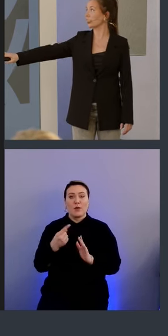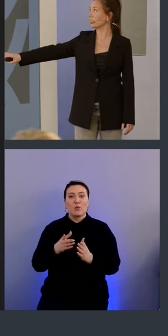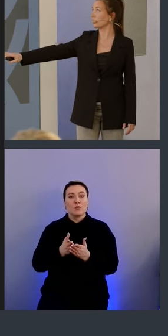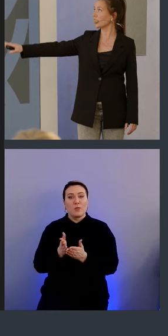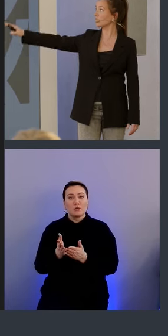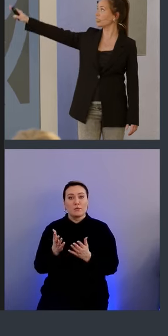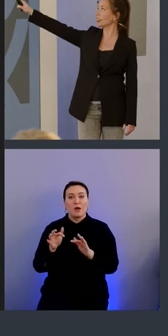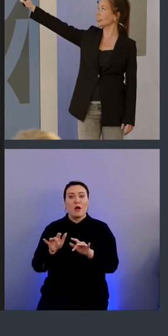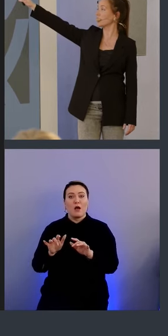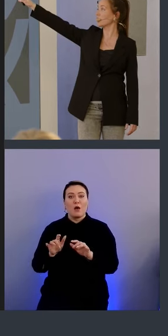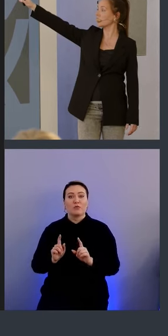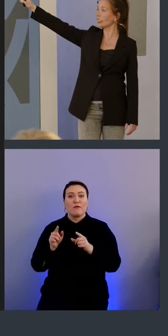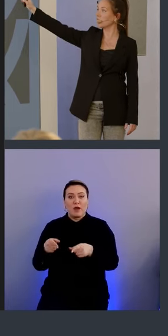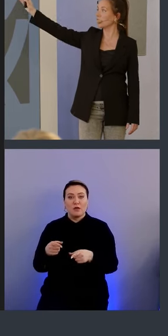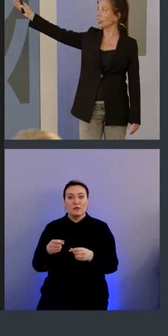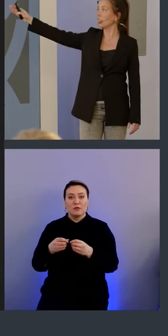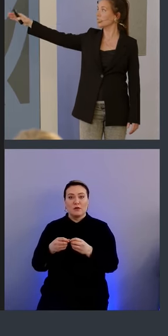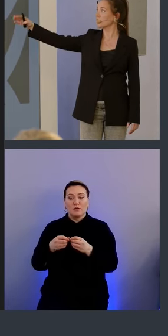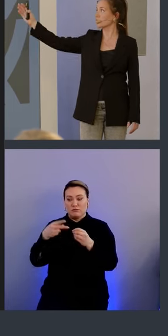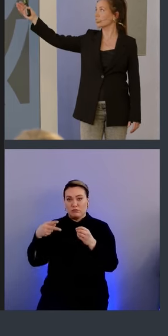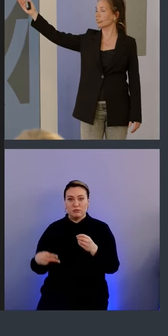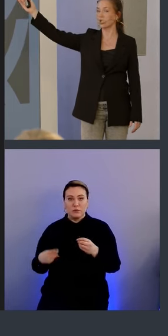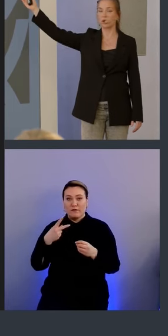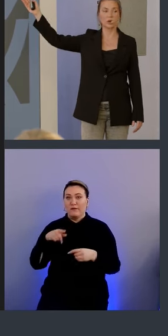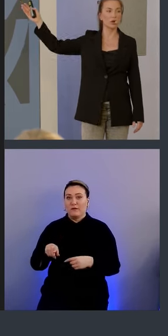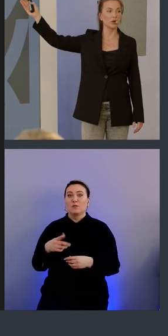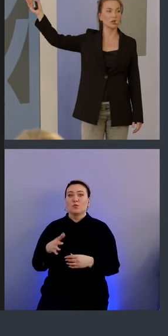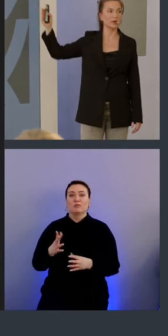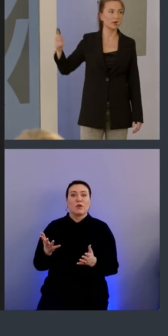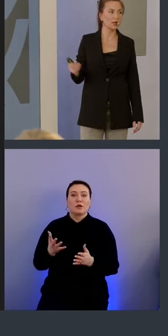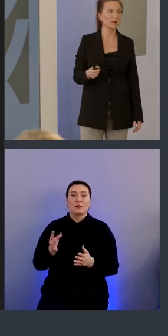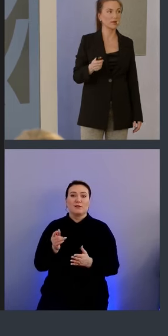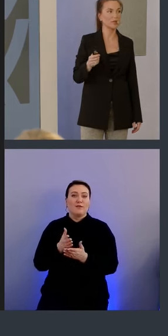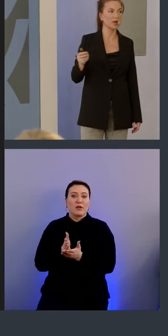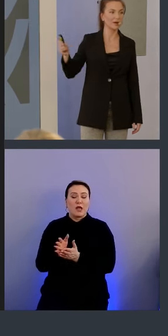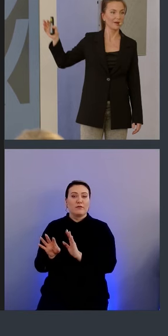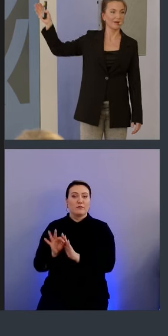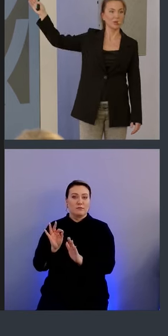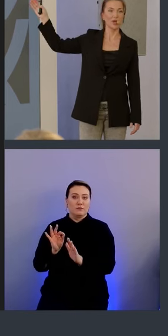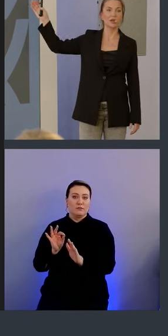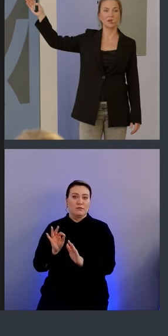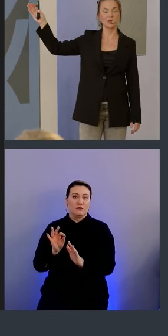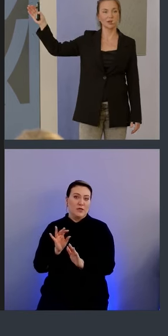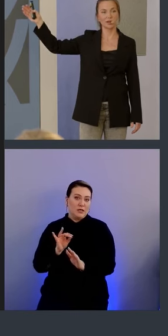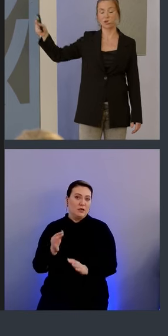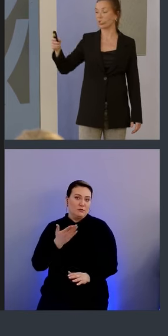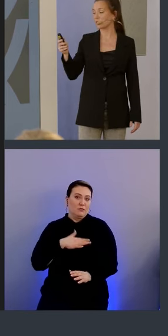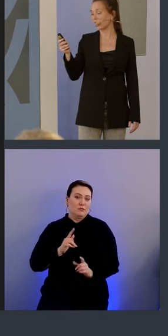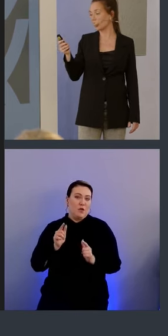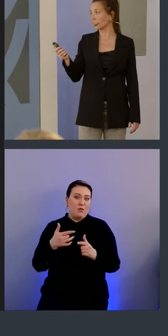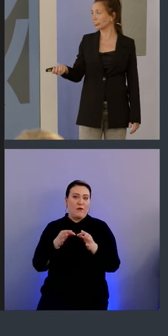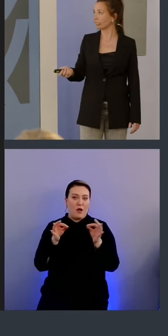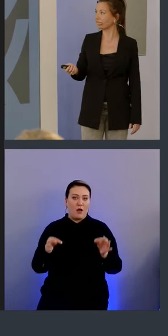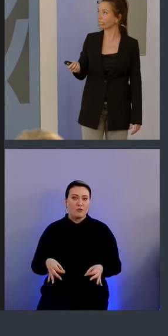способ аутентификации», ему открывается шторка, и он, собственно, уже какой-то из вариантов для себя выбирает и